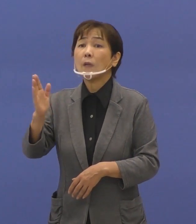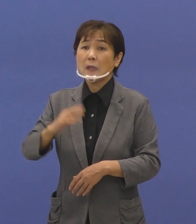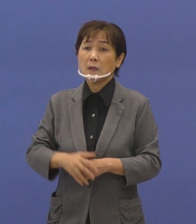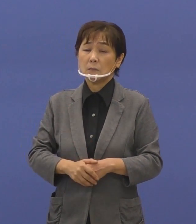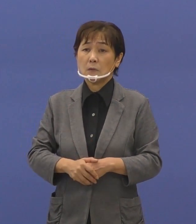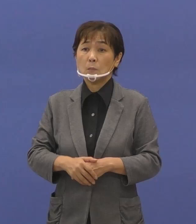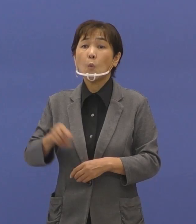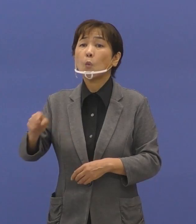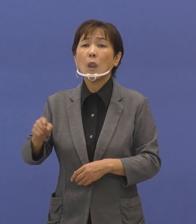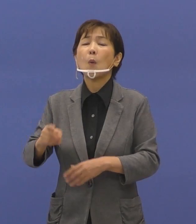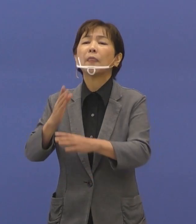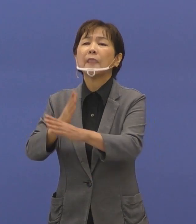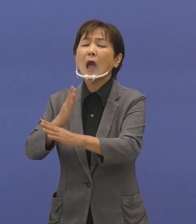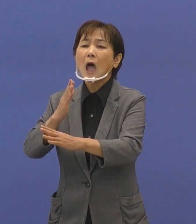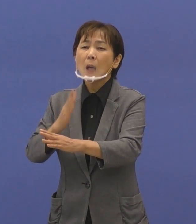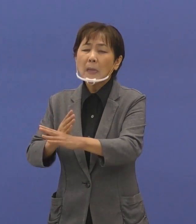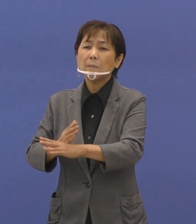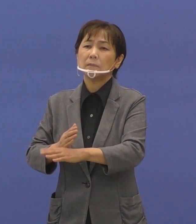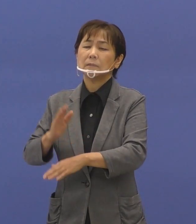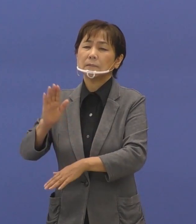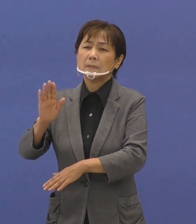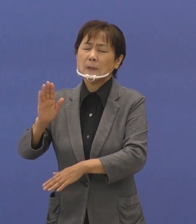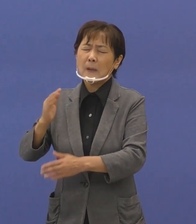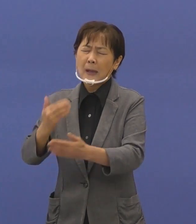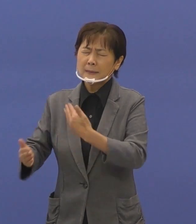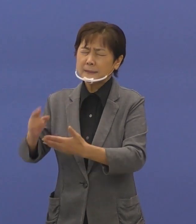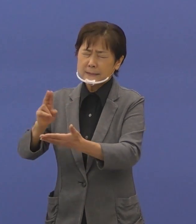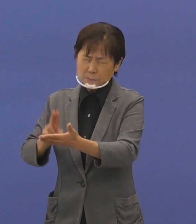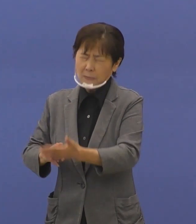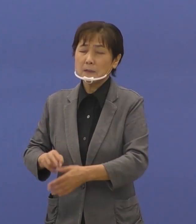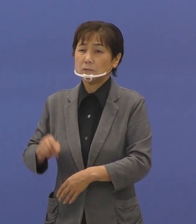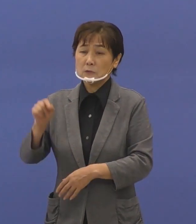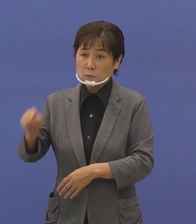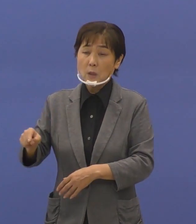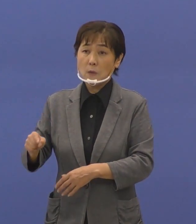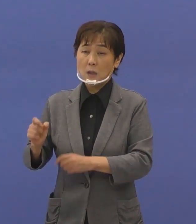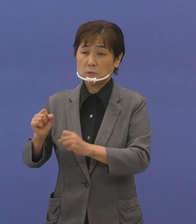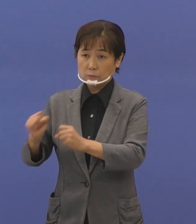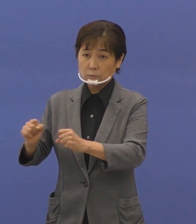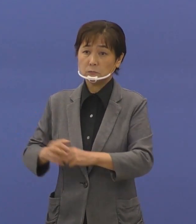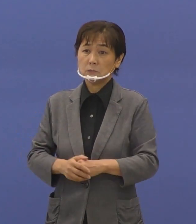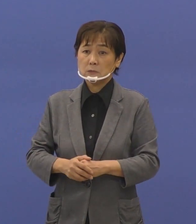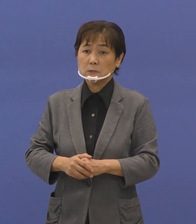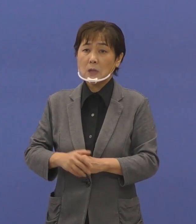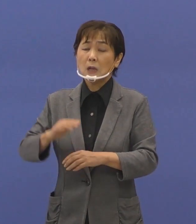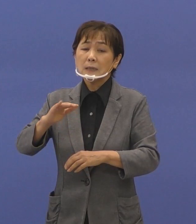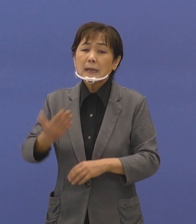ことはこれは当たり前なので、なぜそれをやってしまったのか、また